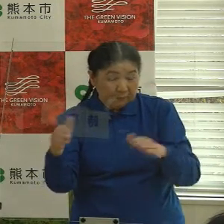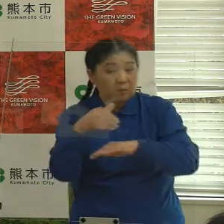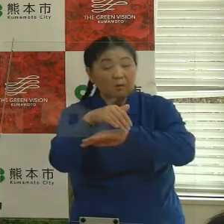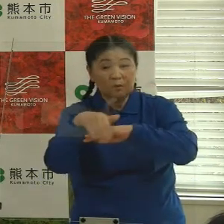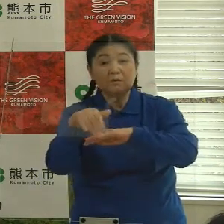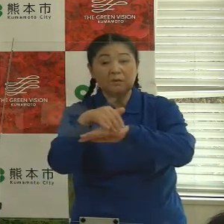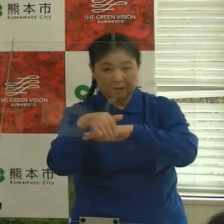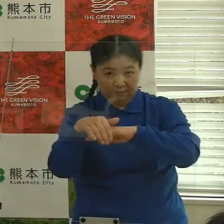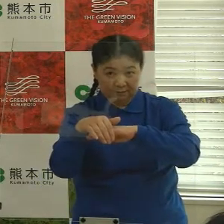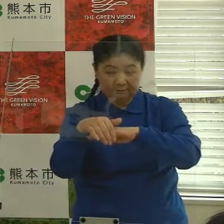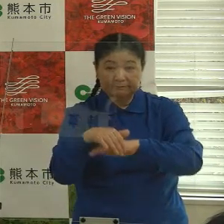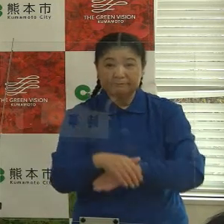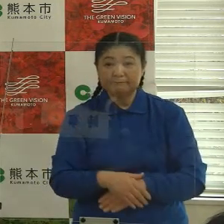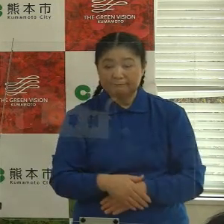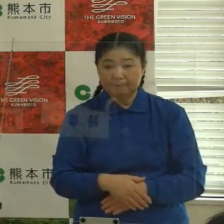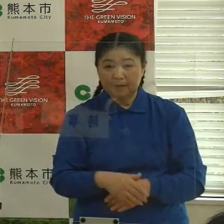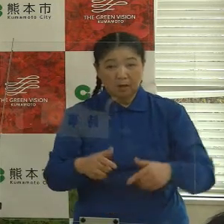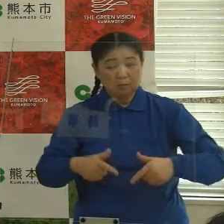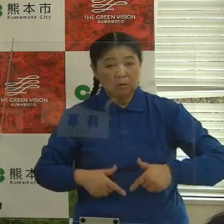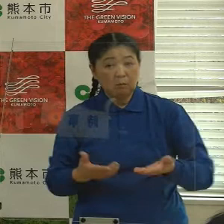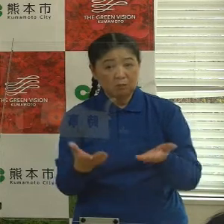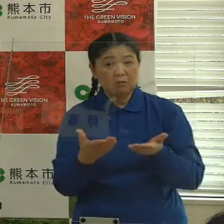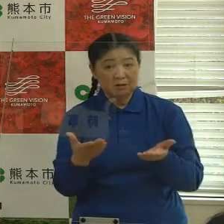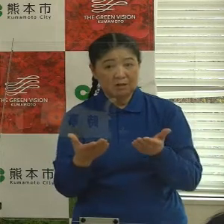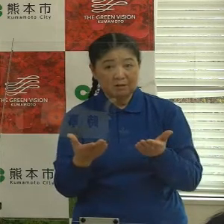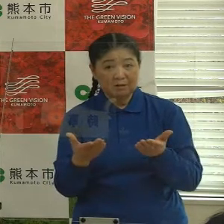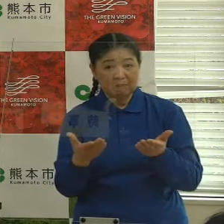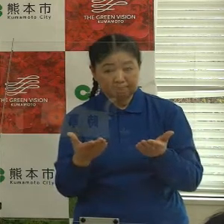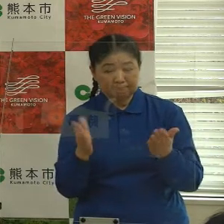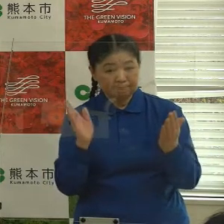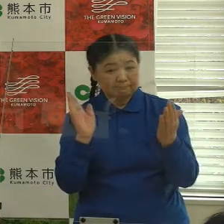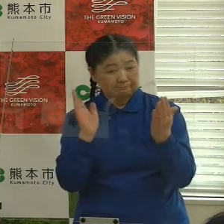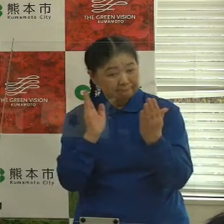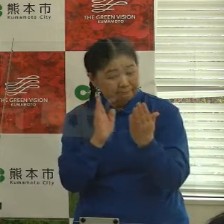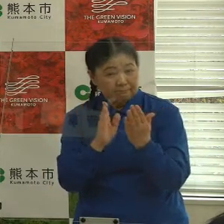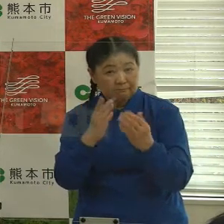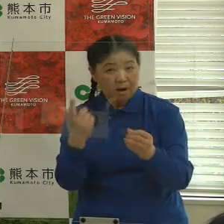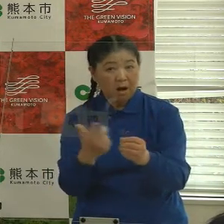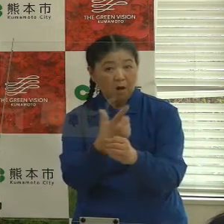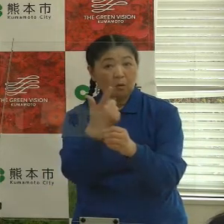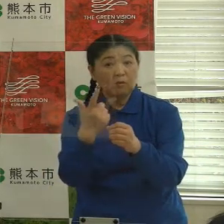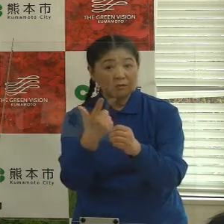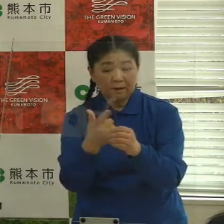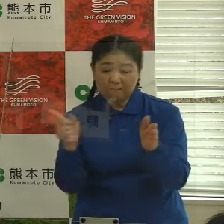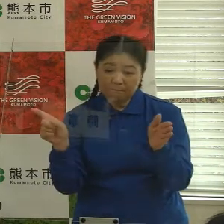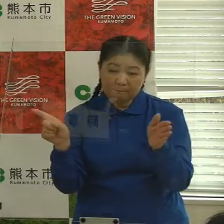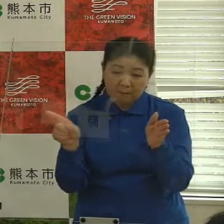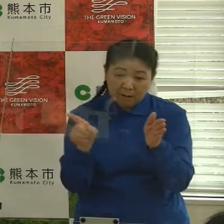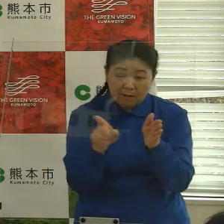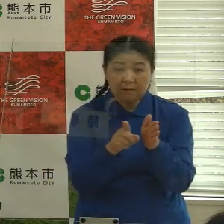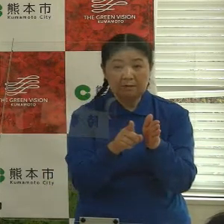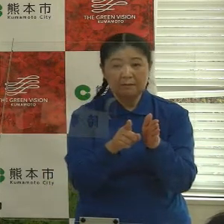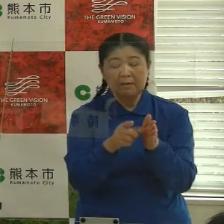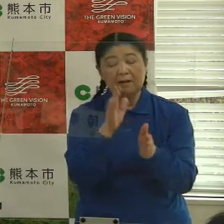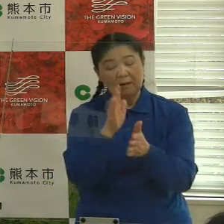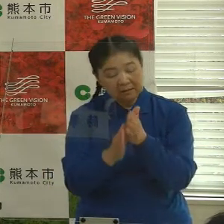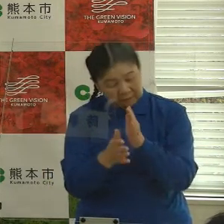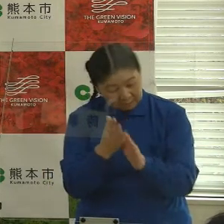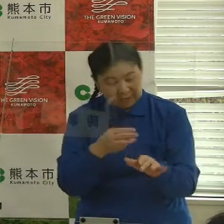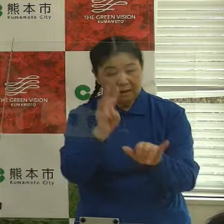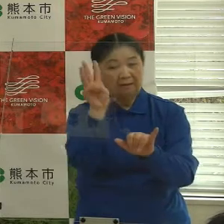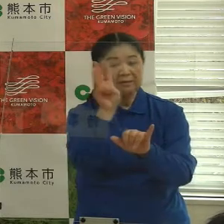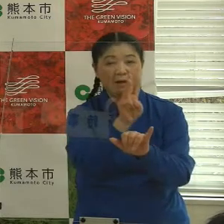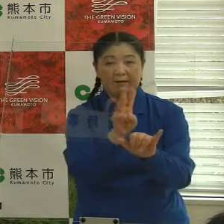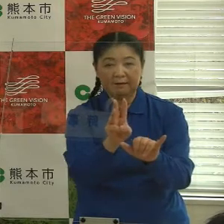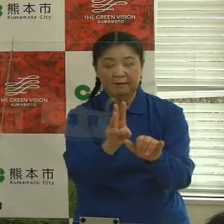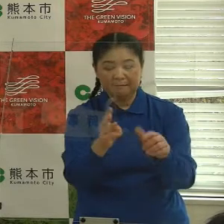。また熊本地震から間もなく6年を迎えようとする中改めて災害に